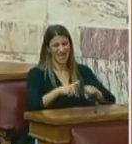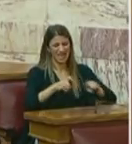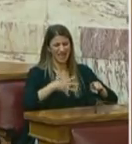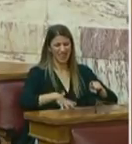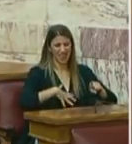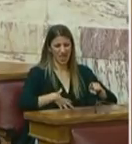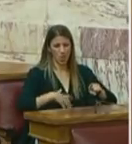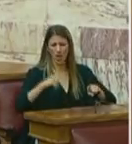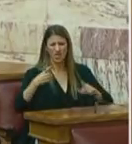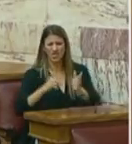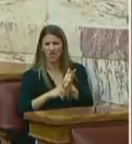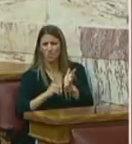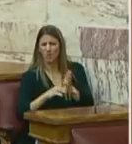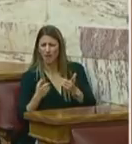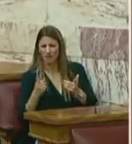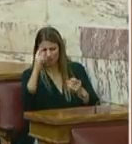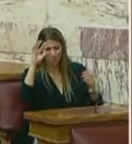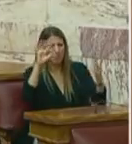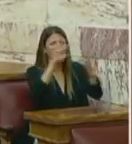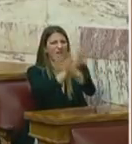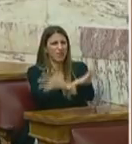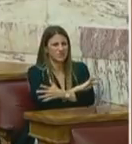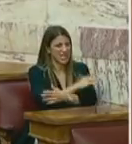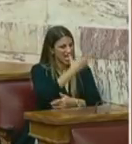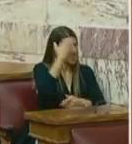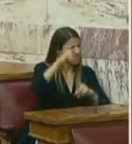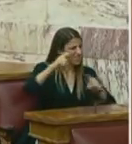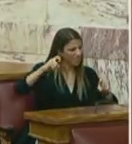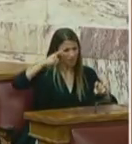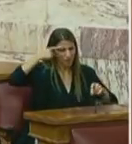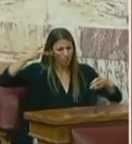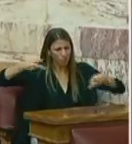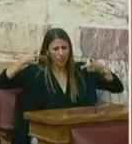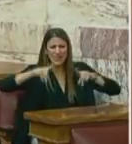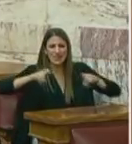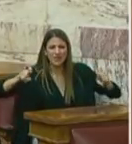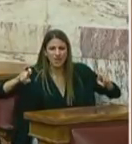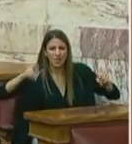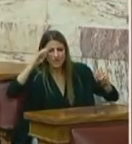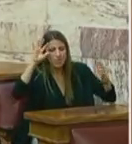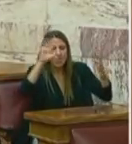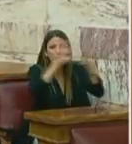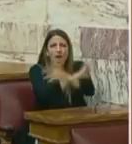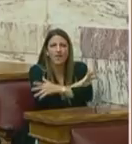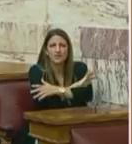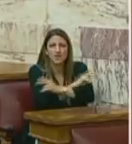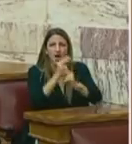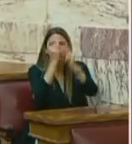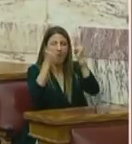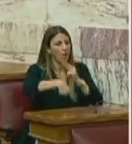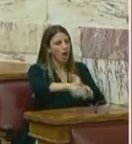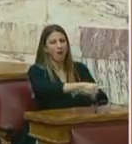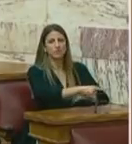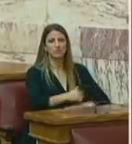ηθική με την ασυδοσία, ενδεχομένως να θεώρησαν ότι αυτή η νομική τερατοδία που